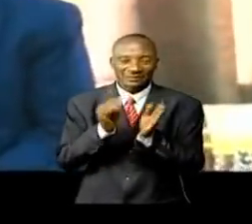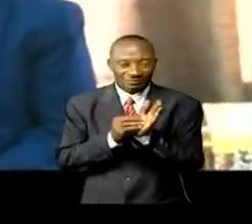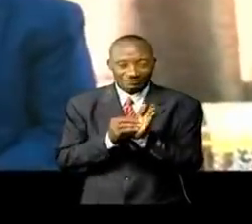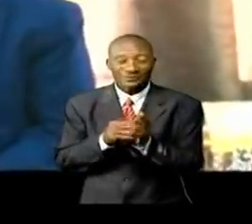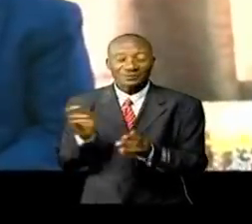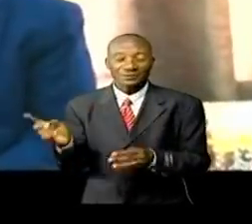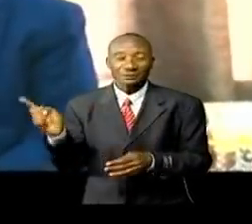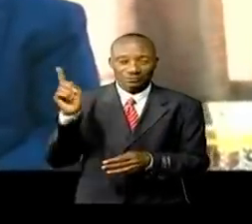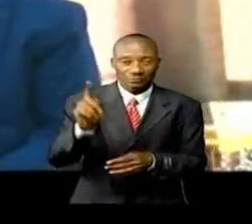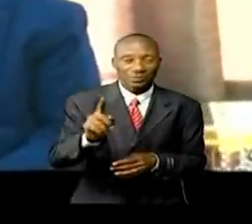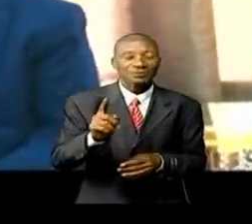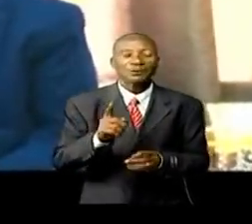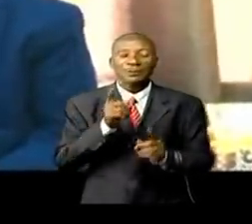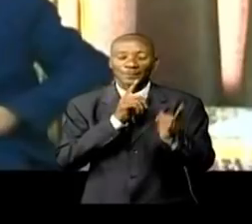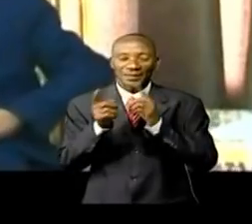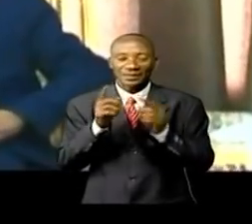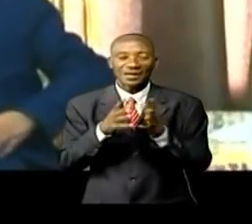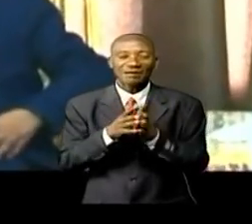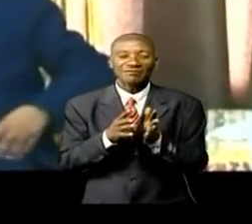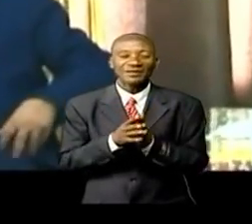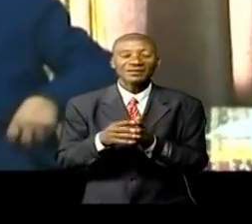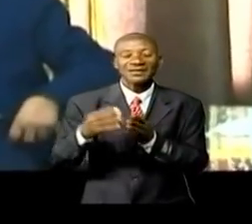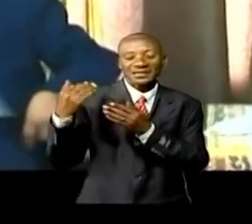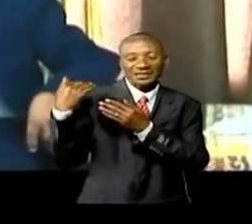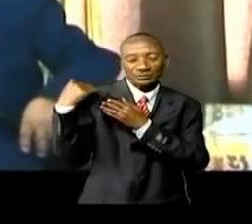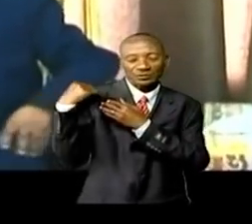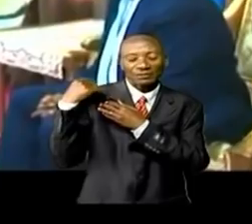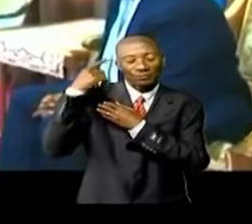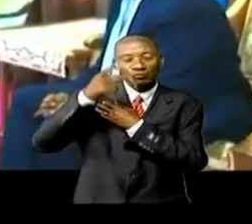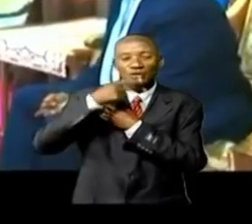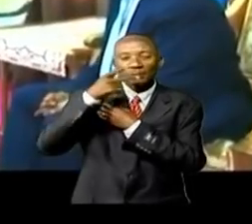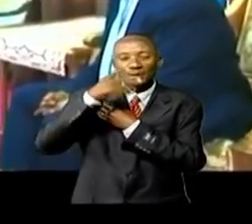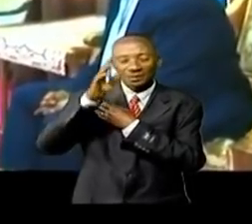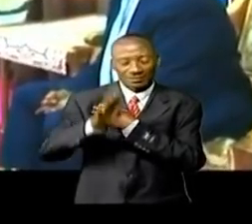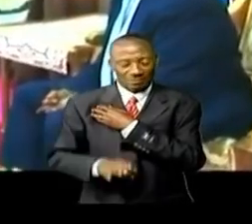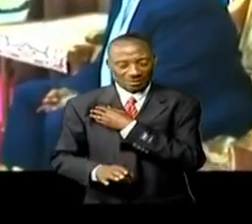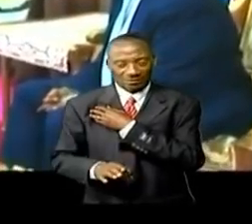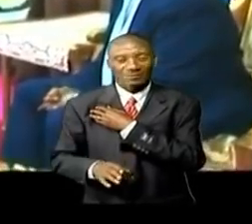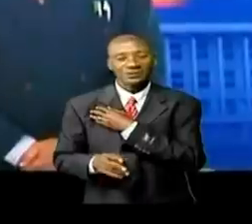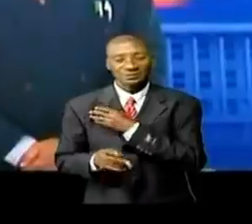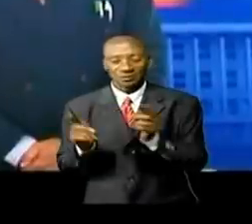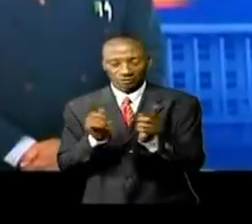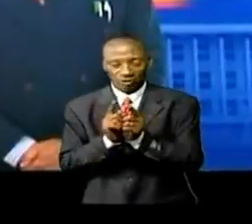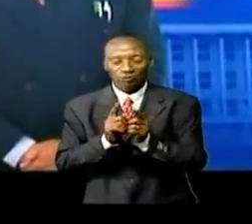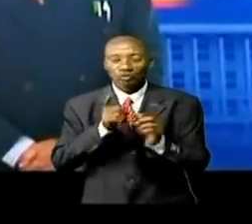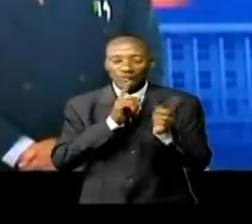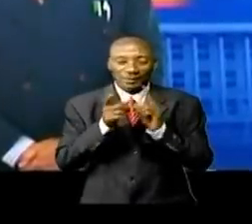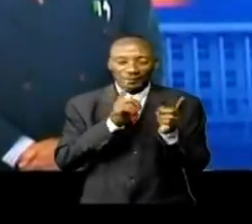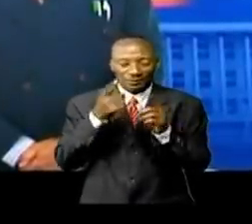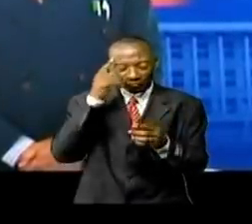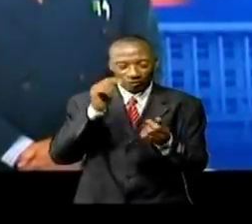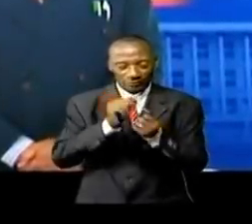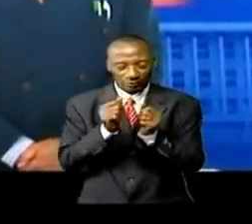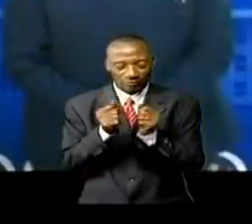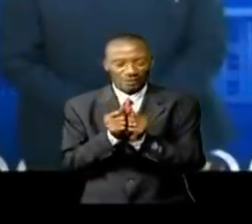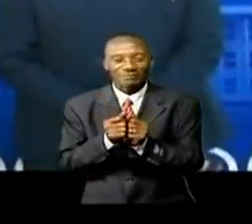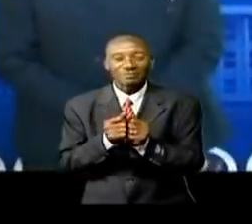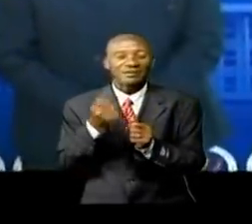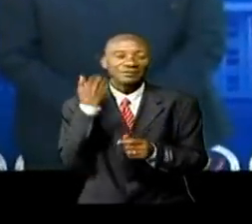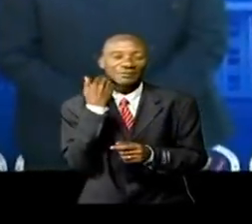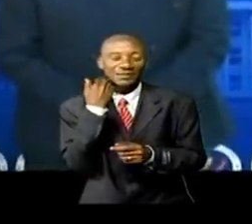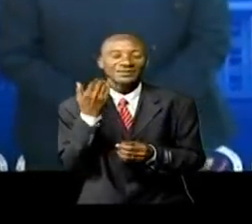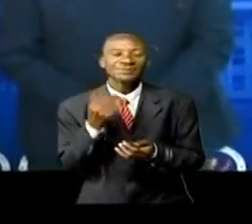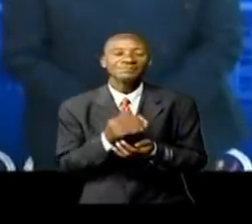basse du Parlement, Christophe Mbosso-Kodiapwanga, sur les variants Omicron qui est sur une pente descendante en